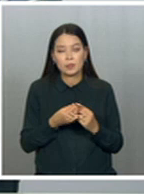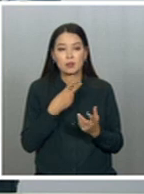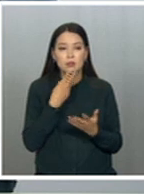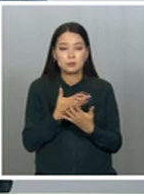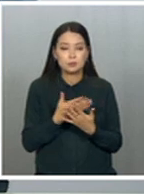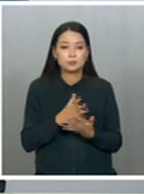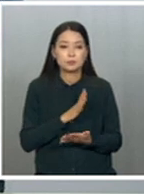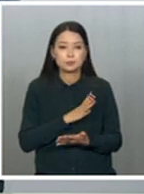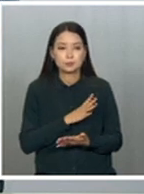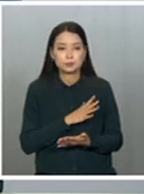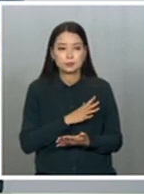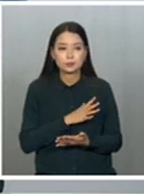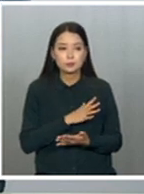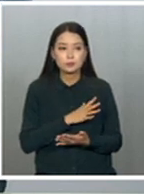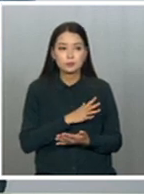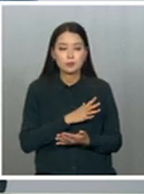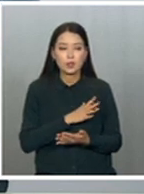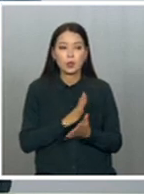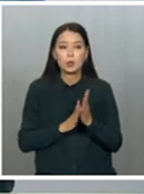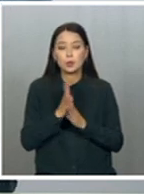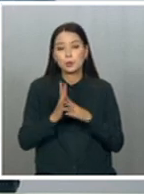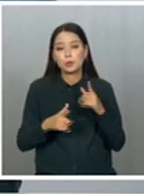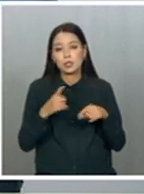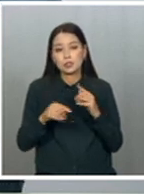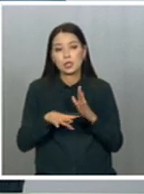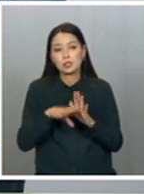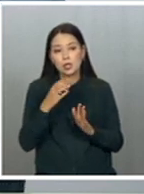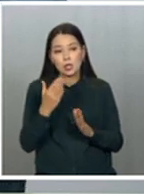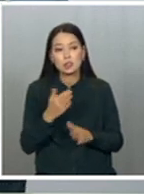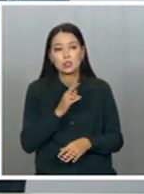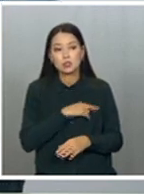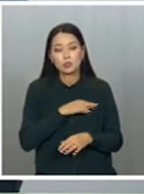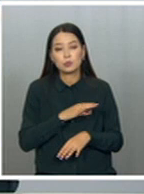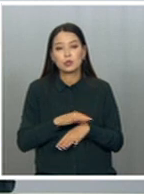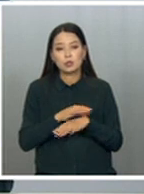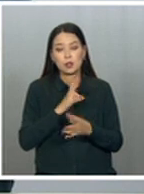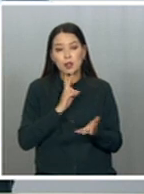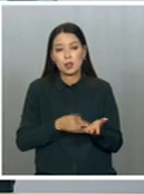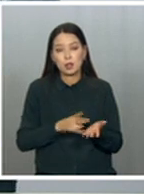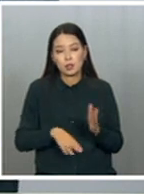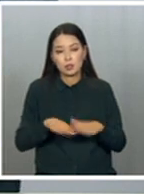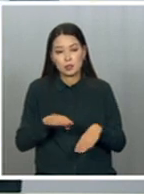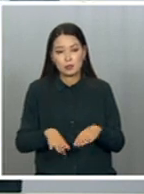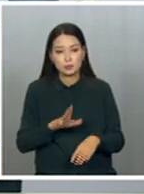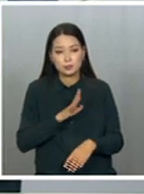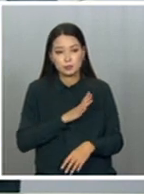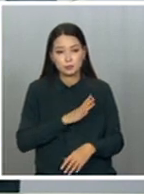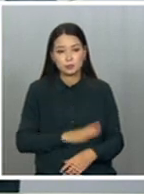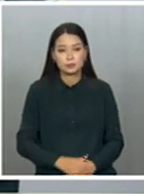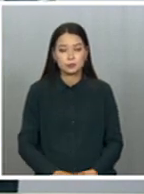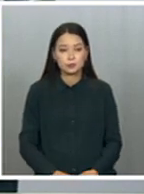транспирация. Және өсімдіктерде транспирация үдерісінің жүретіндігін тәжірибенің көмегімен